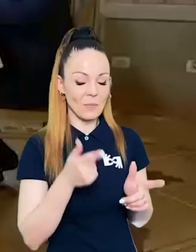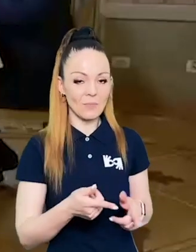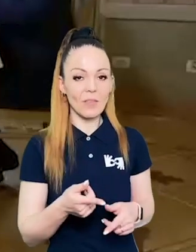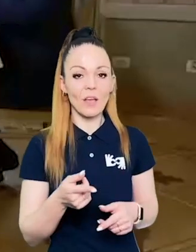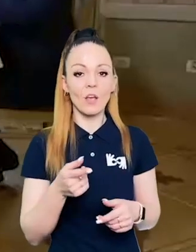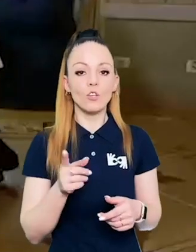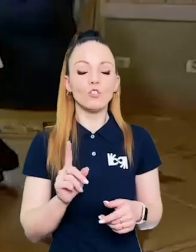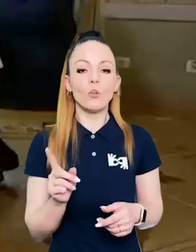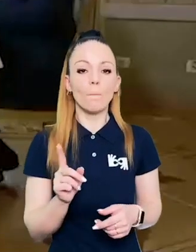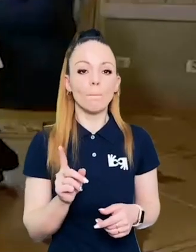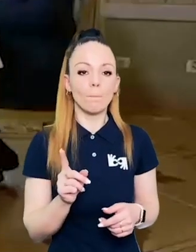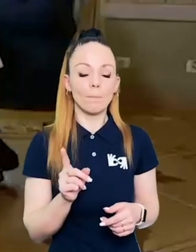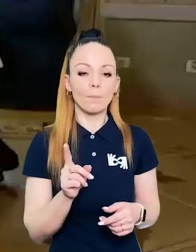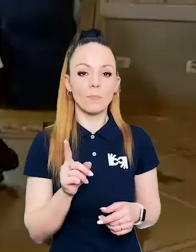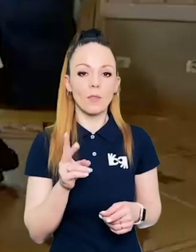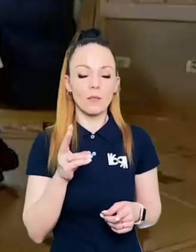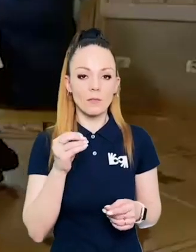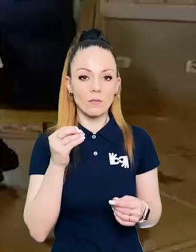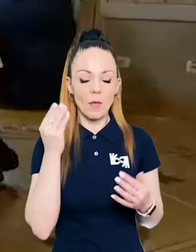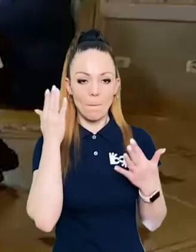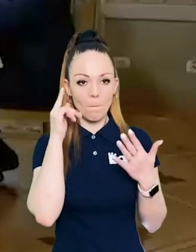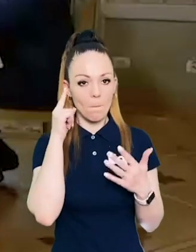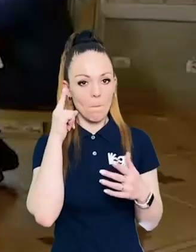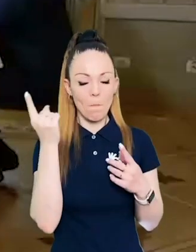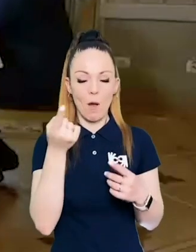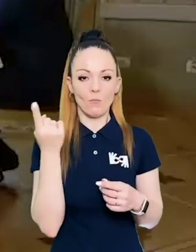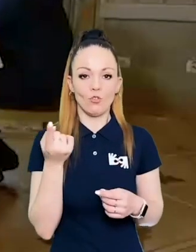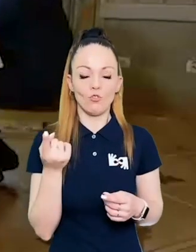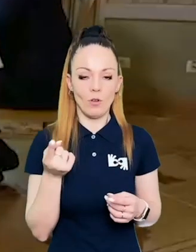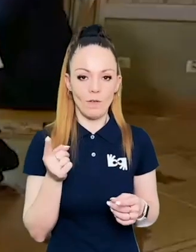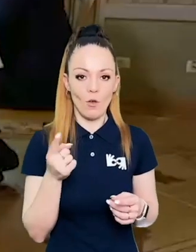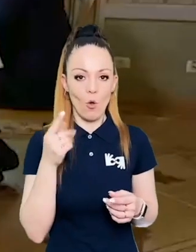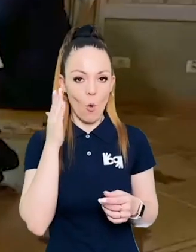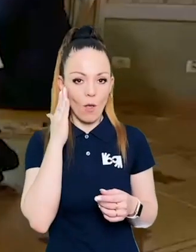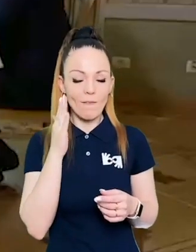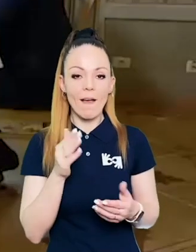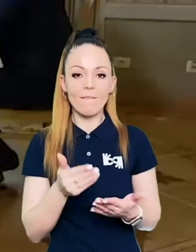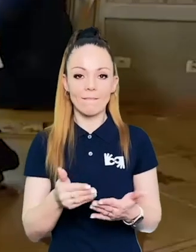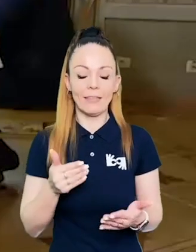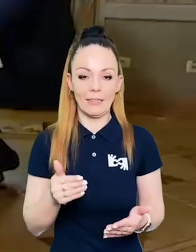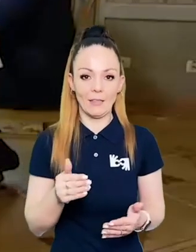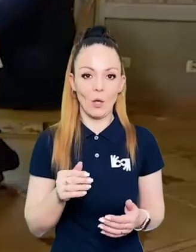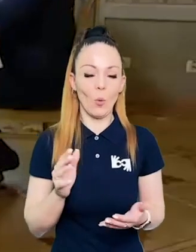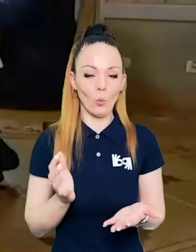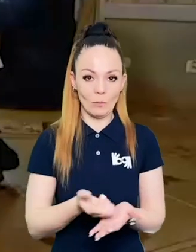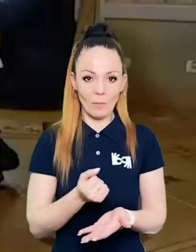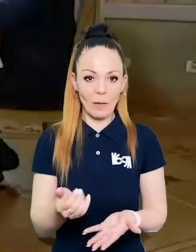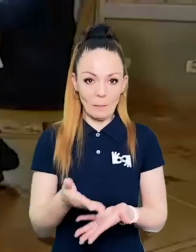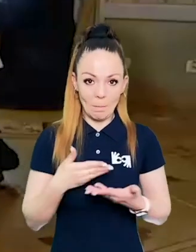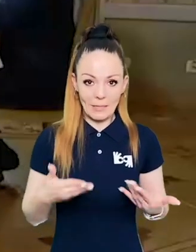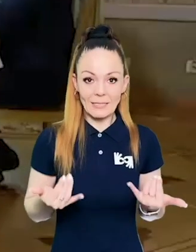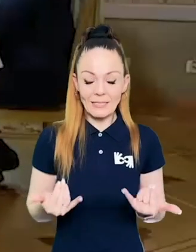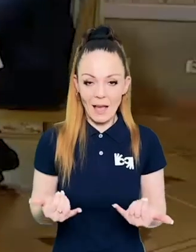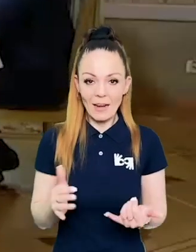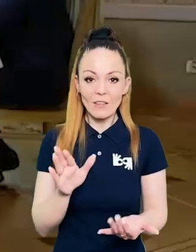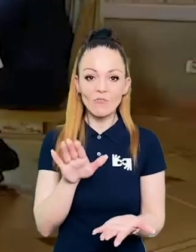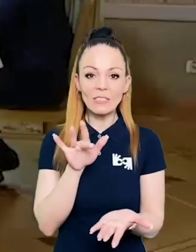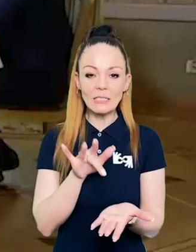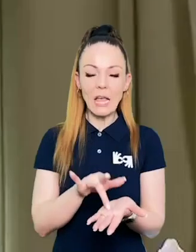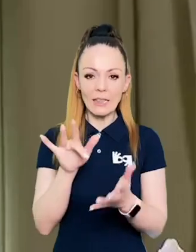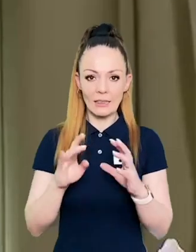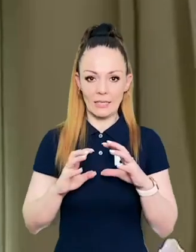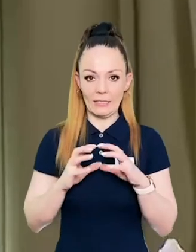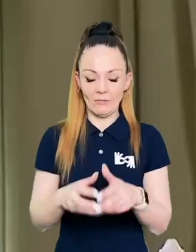розумію, довгостроково, щоб не запаморочилася голова від успіхів. Від перемоги, від успіхів. Зараз ми в центрі світу. Ми в центрі